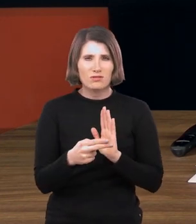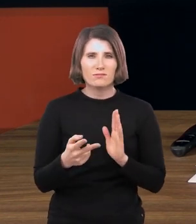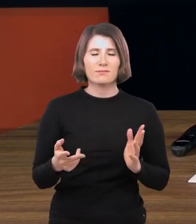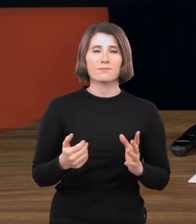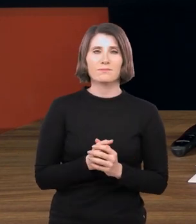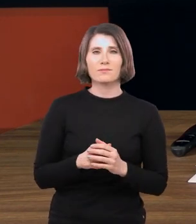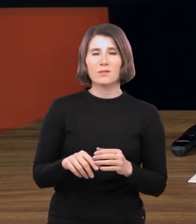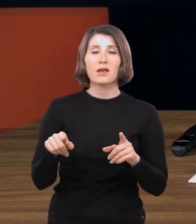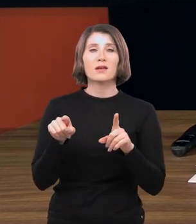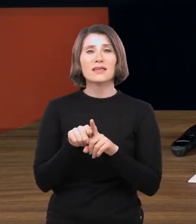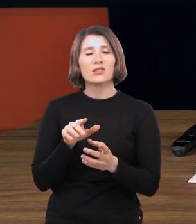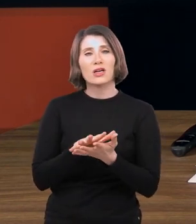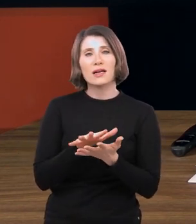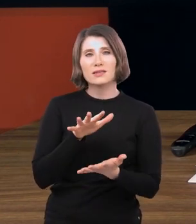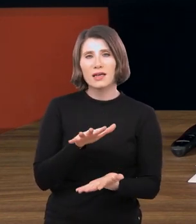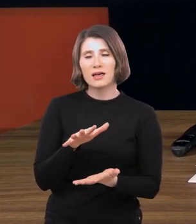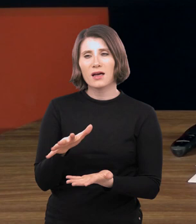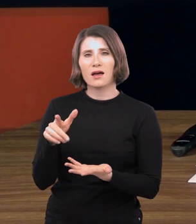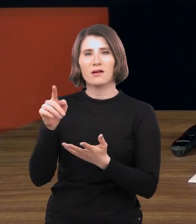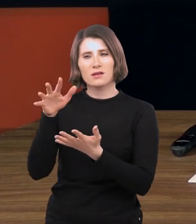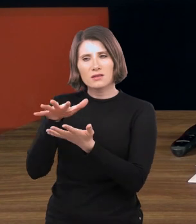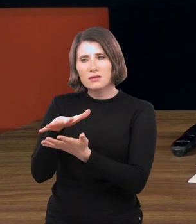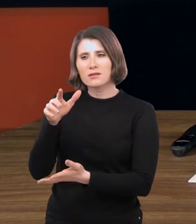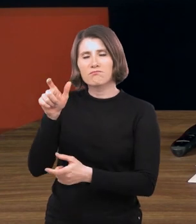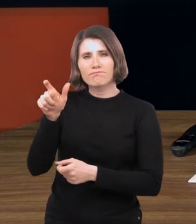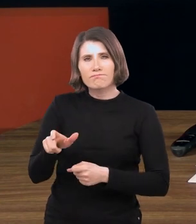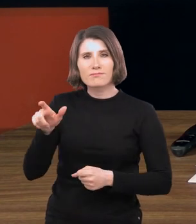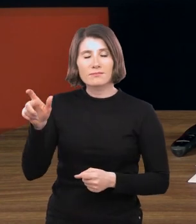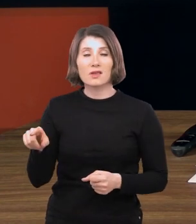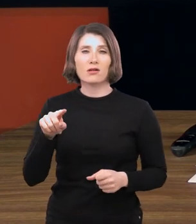cechę, która charakteryzowała te osoby, a mianowicie